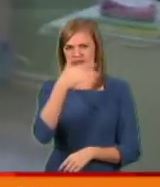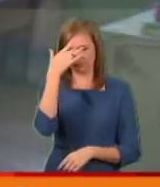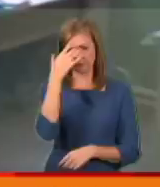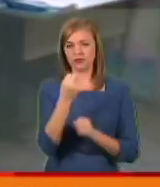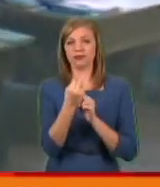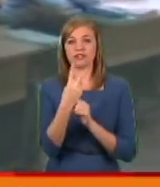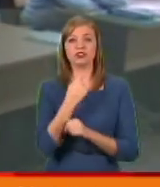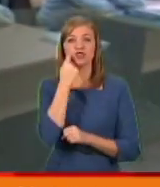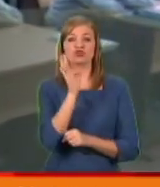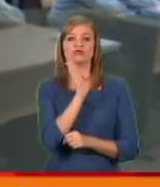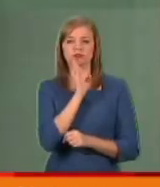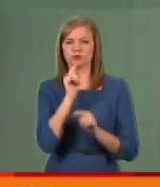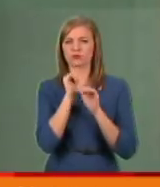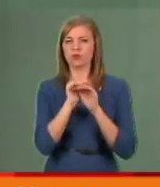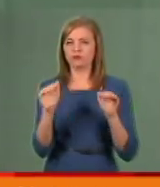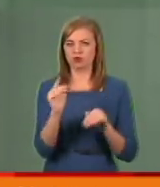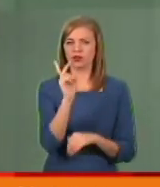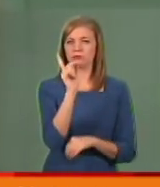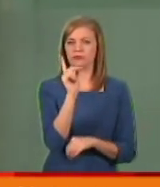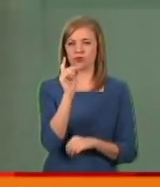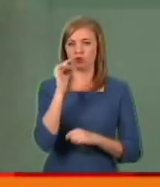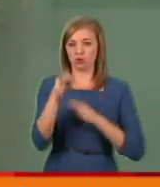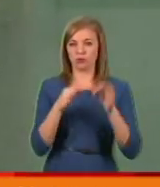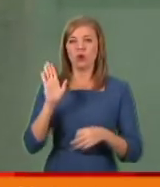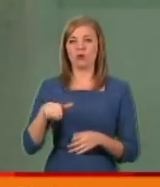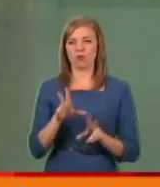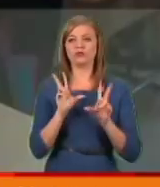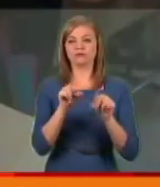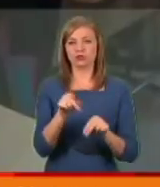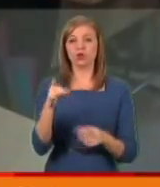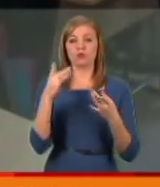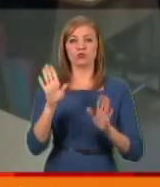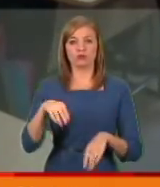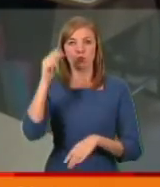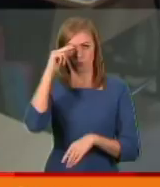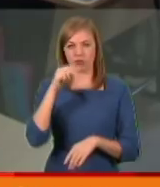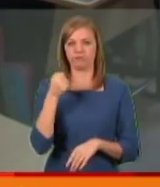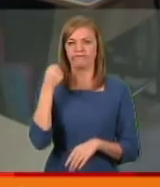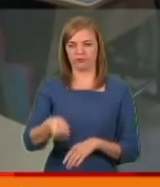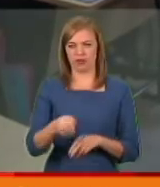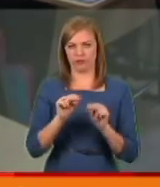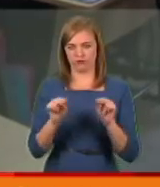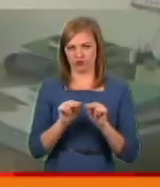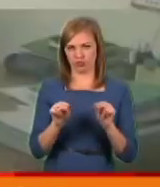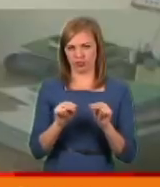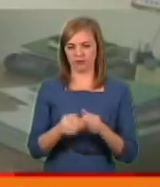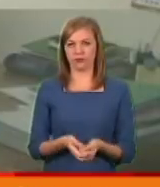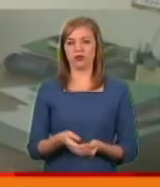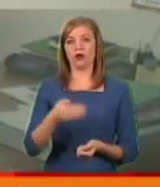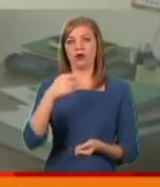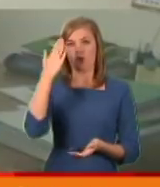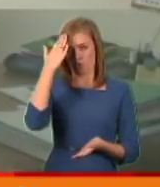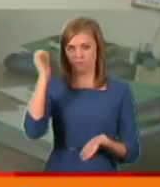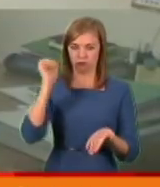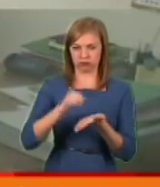біль. 12-річна Лаура мовчала півтори доби, лише згодом зізналася, її просто на уроці вдарила вчителька природознавства. Головою два